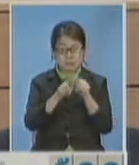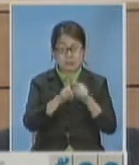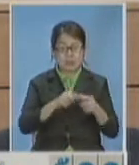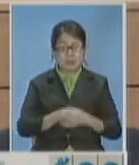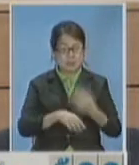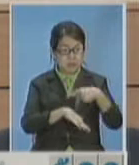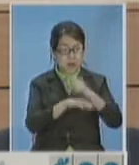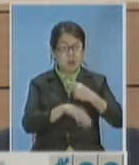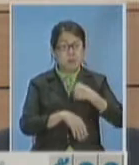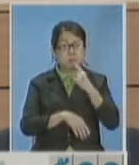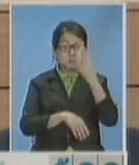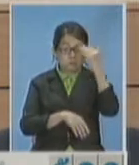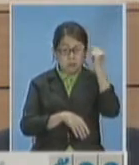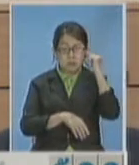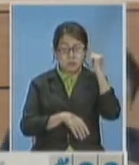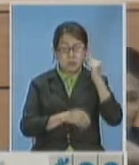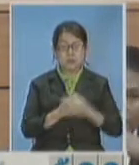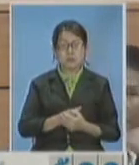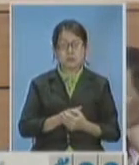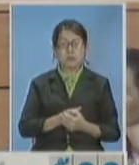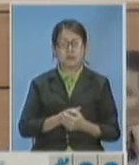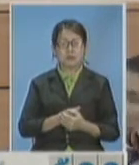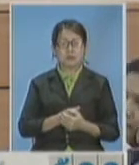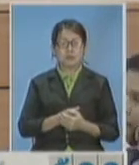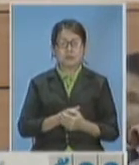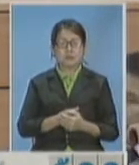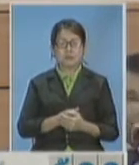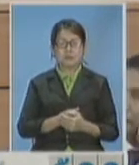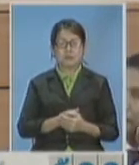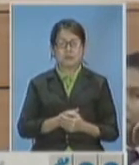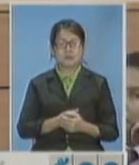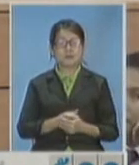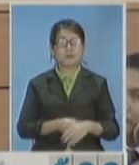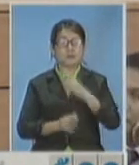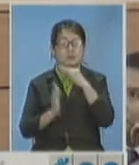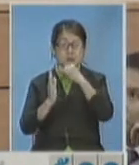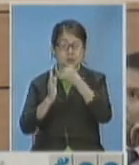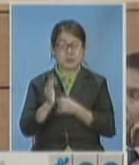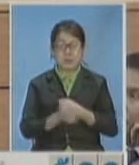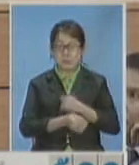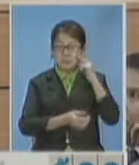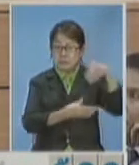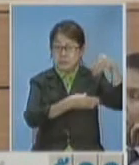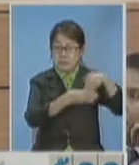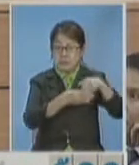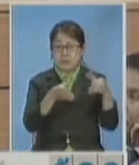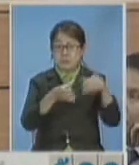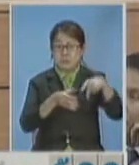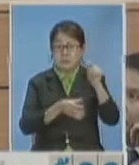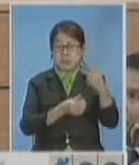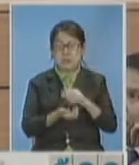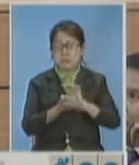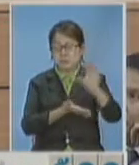ทำไมผมถึงพูดอย่างนี้ก็เพราะว่าถ้าจังหวัดไหนไม่เลือกพรรคเพื่อไทยก็ไม่จัดงบประมาณให้จังหวัด